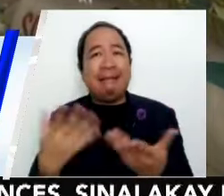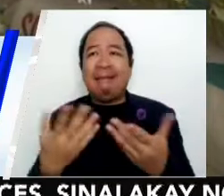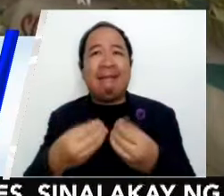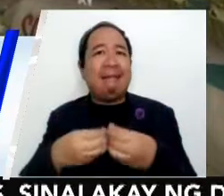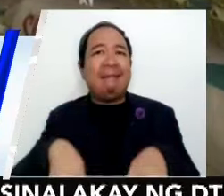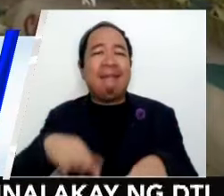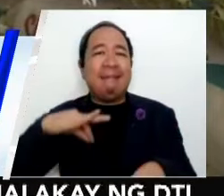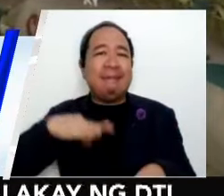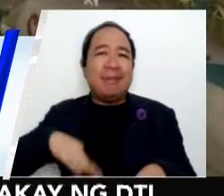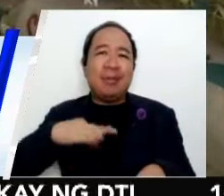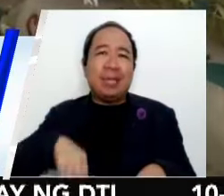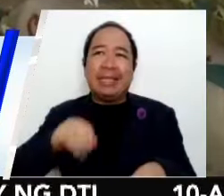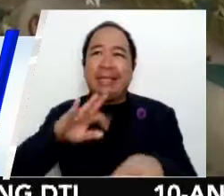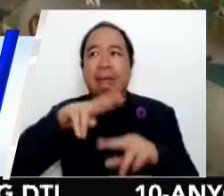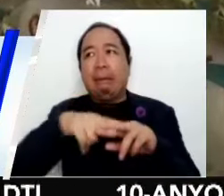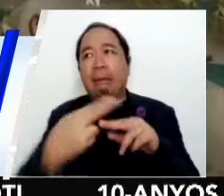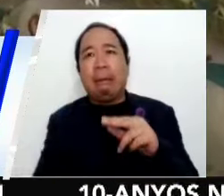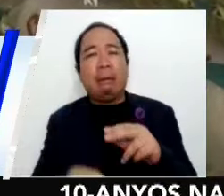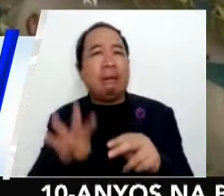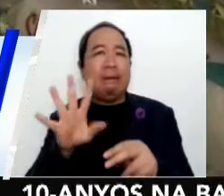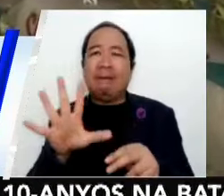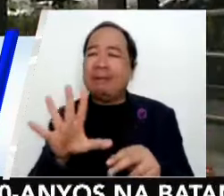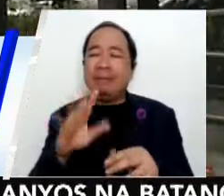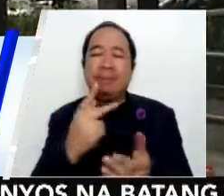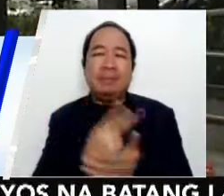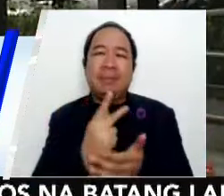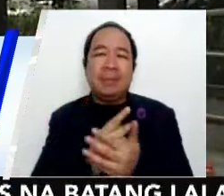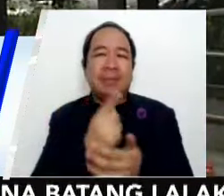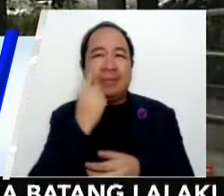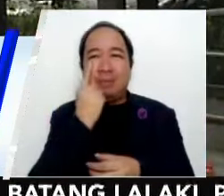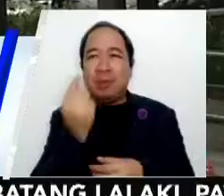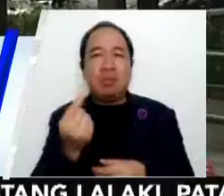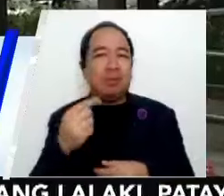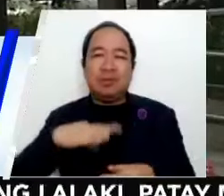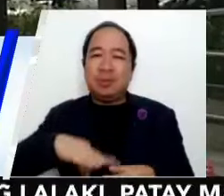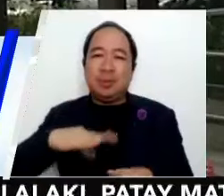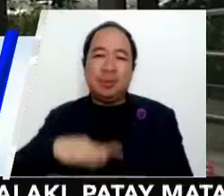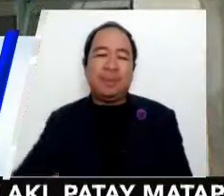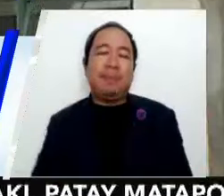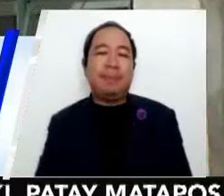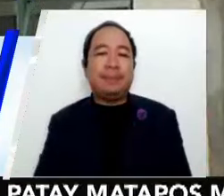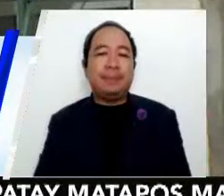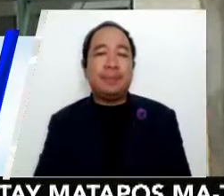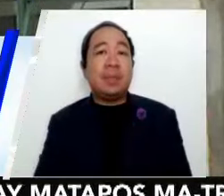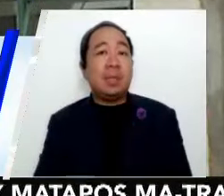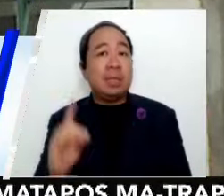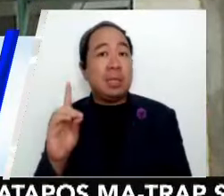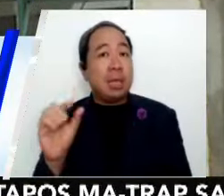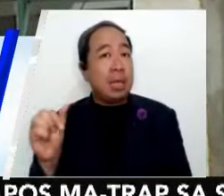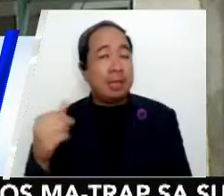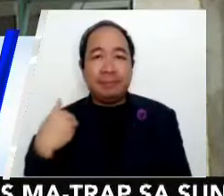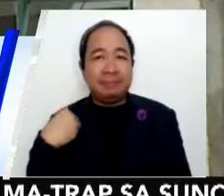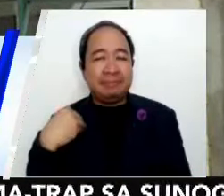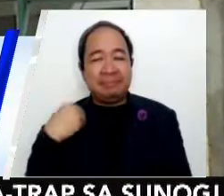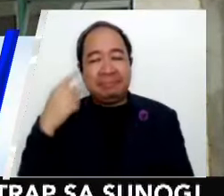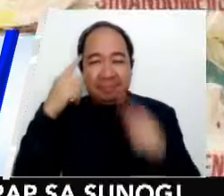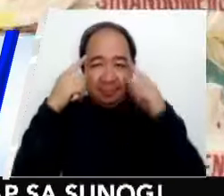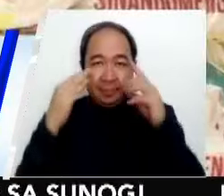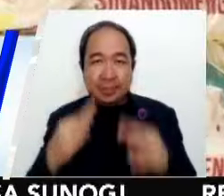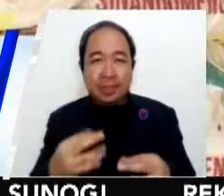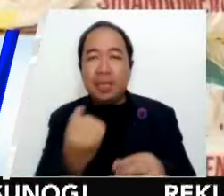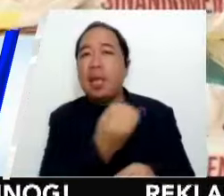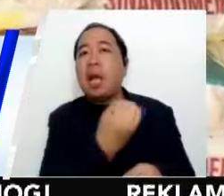ganong presyo. Hindi na po kami kikita. Hindi pa masabi ng DA kung gaano karaming trader ang